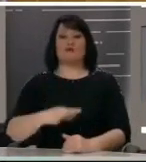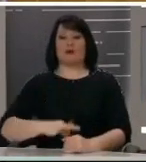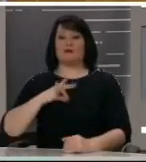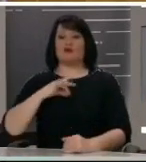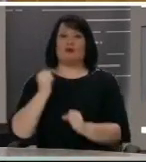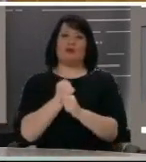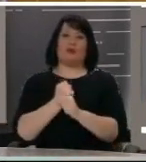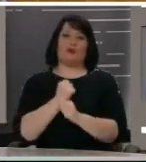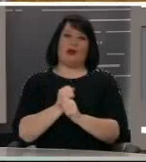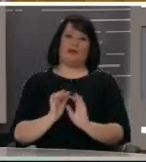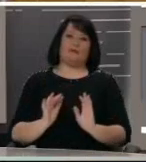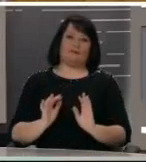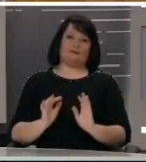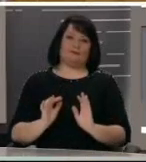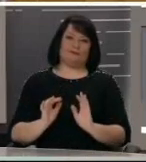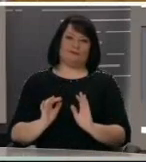εργασία.